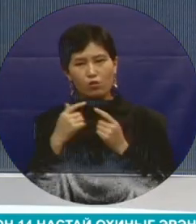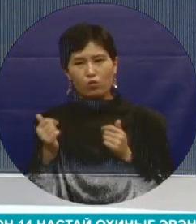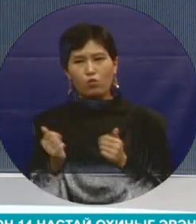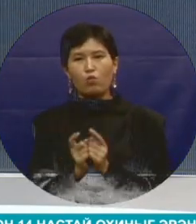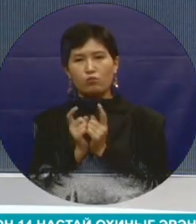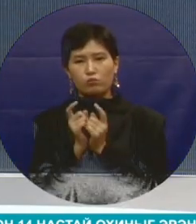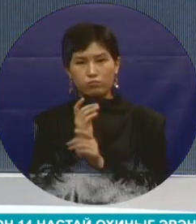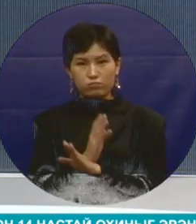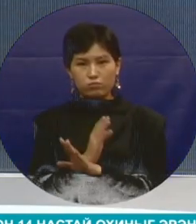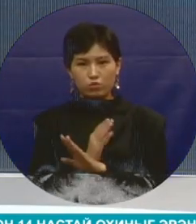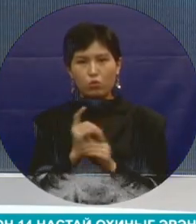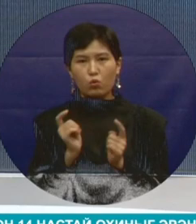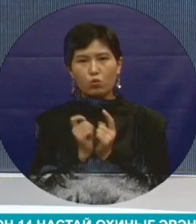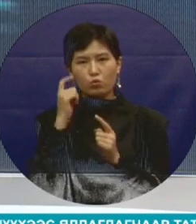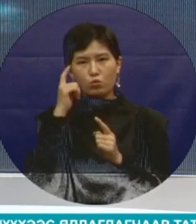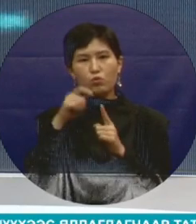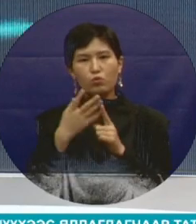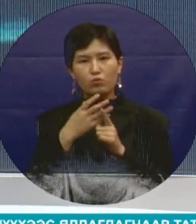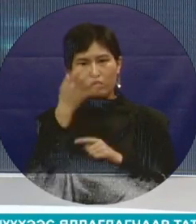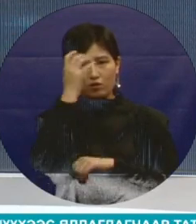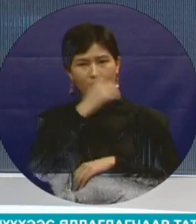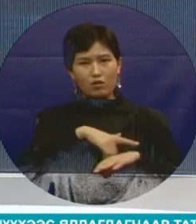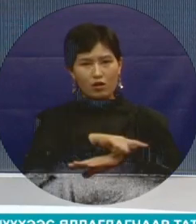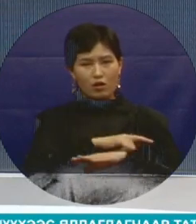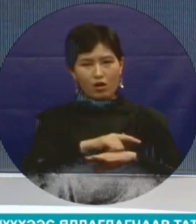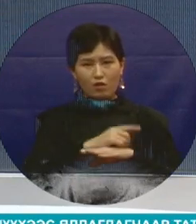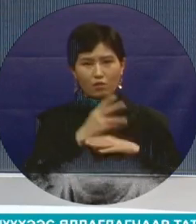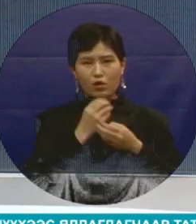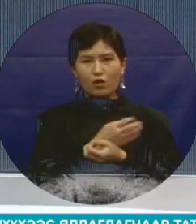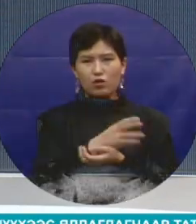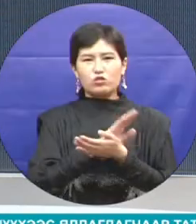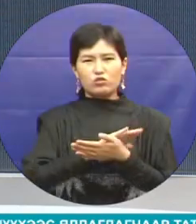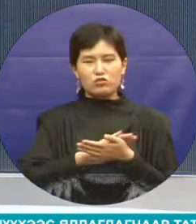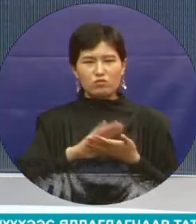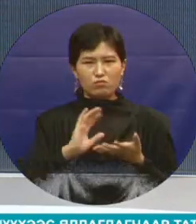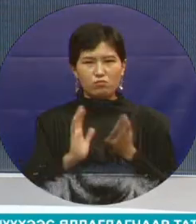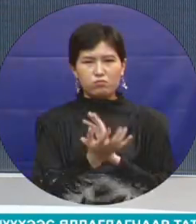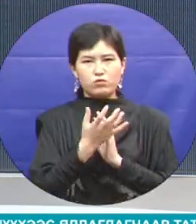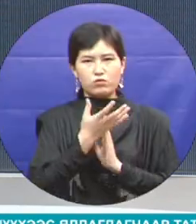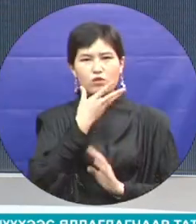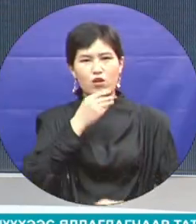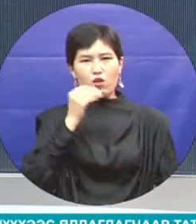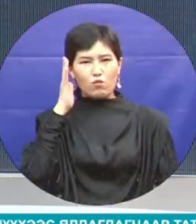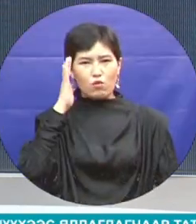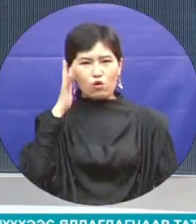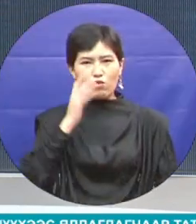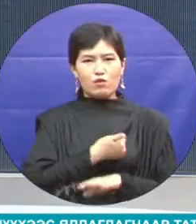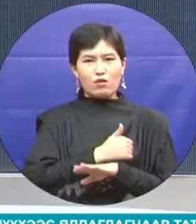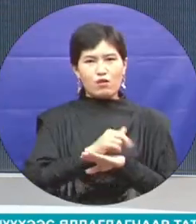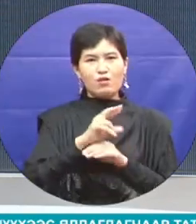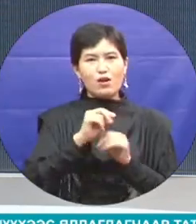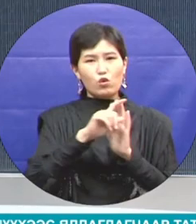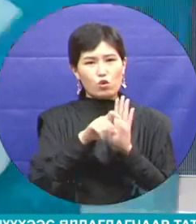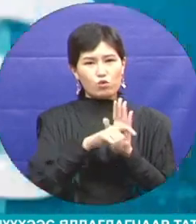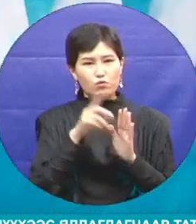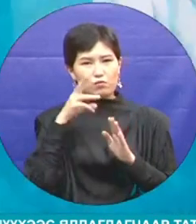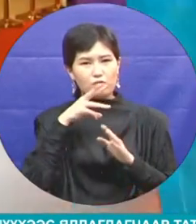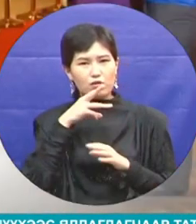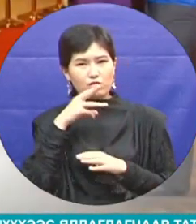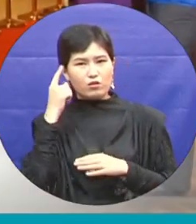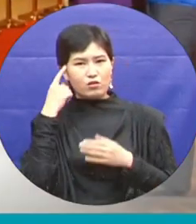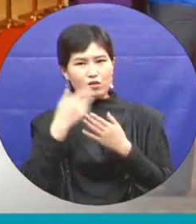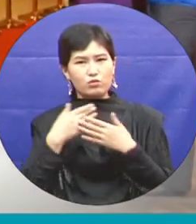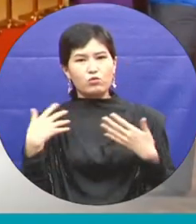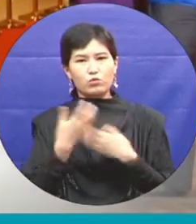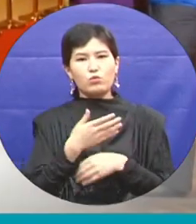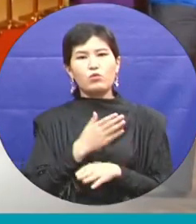За уулзалтаар засгийн газраас дэвшүүлж байгаа шин сэргэлтийн бодлогын хүрээнд аялал жуулчлалын салбарын хөгжлийн талаар санал солилцсон.